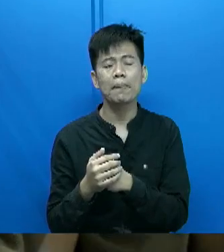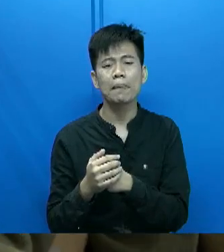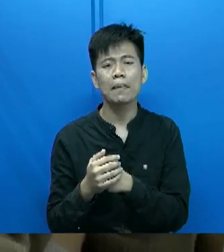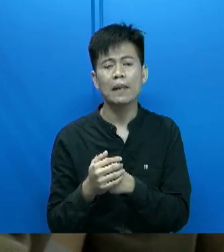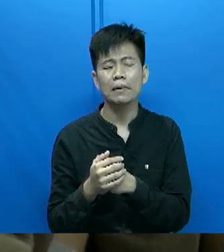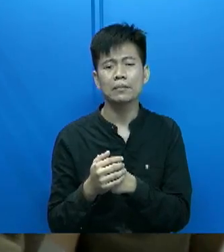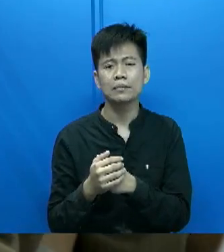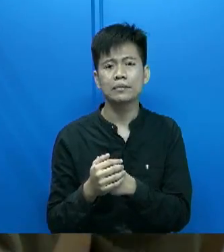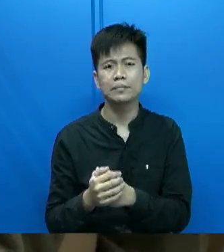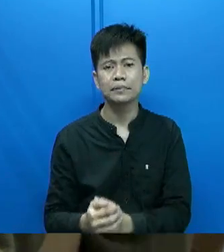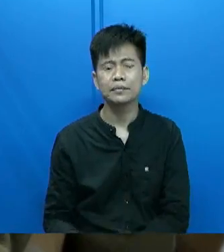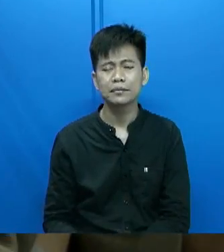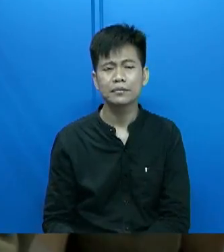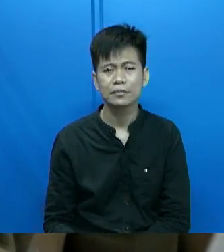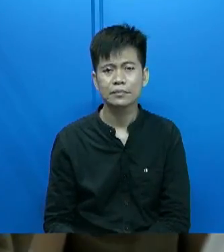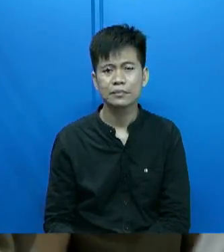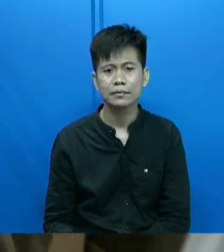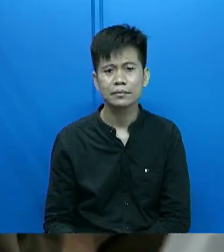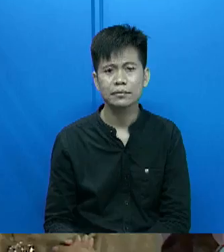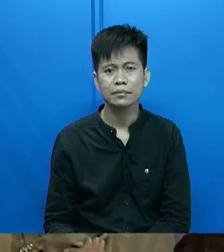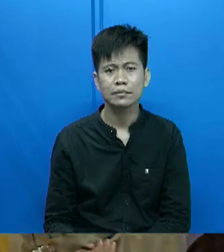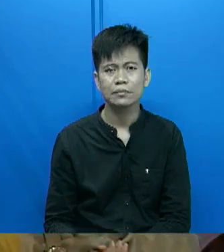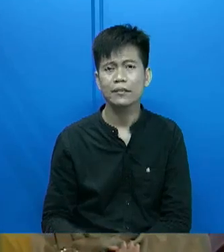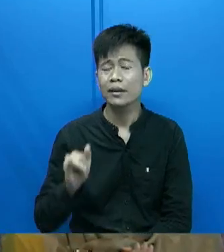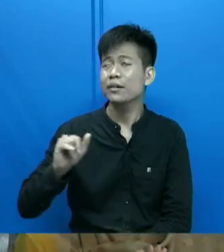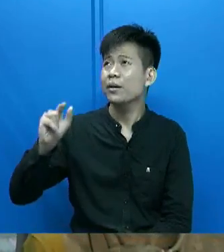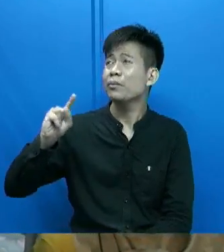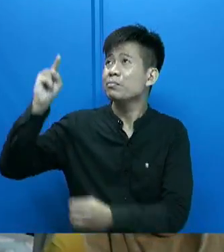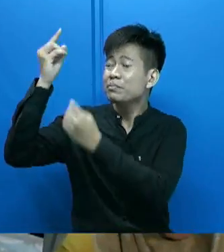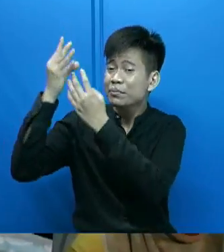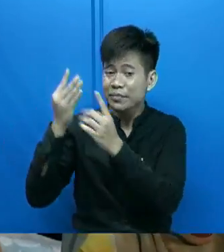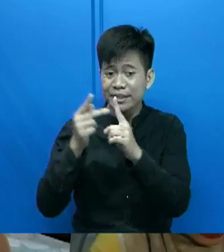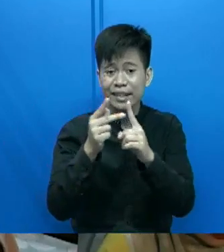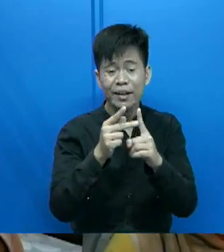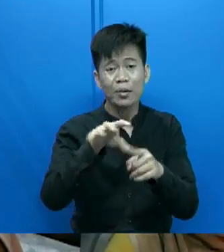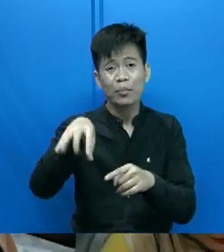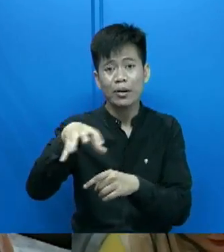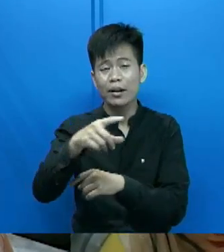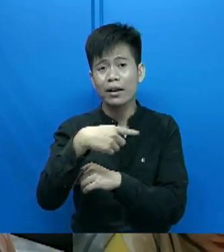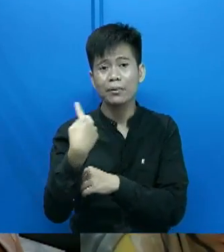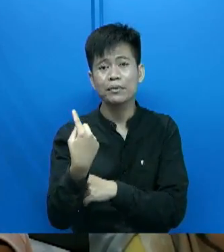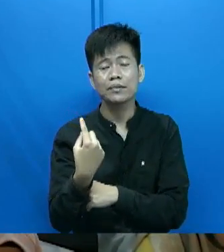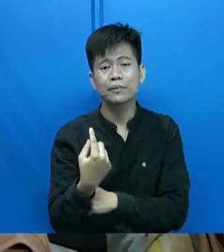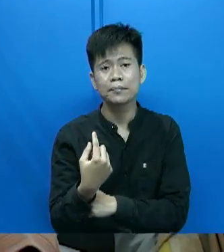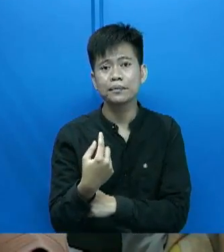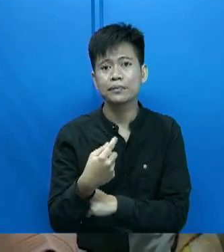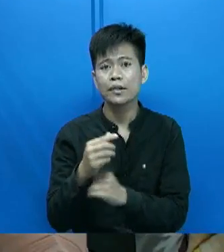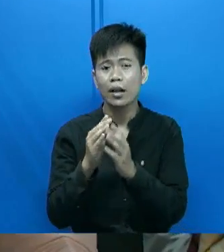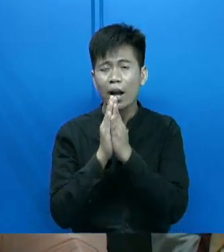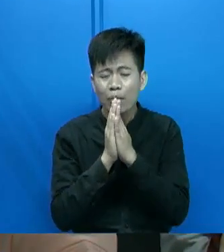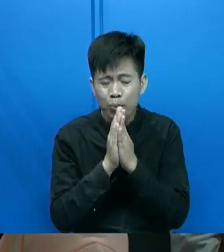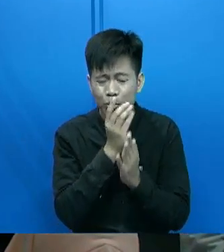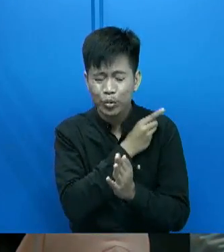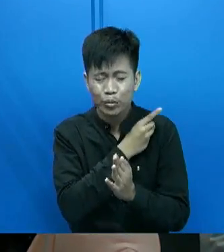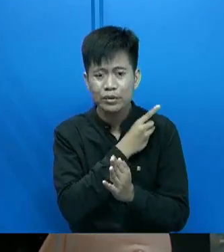ihdi ya Allah, ihdi a'ilatana. Ya Allah, berikan hidayah kepada keluarga kami ya Arhamar Rahimin. Ampuni dosa kami